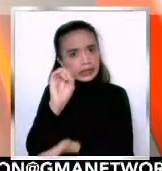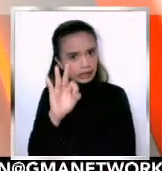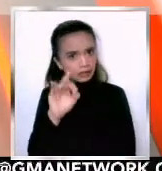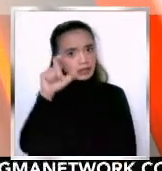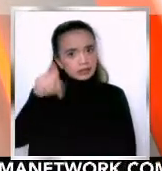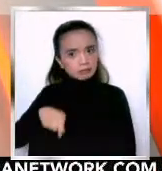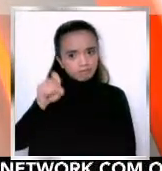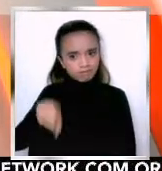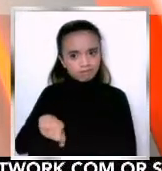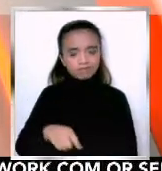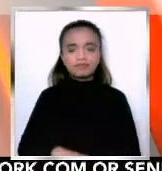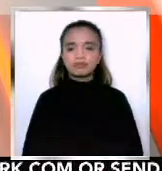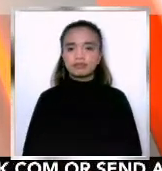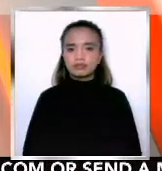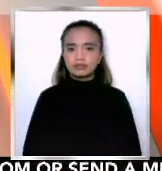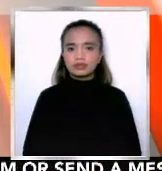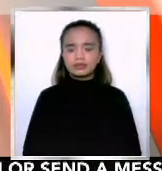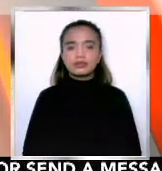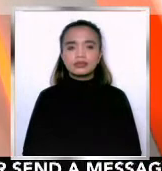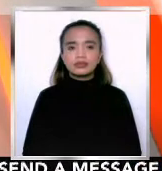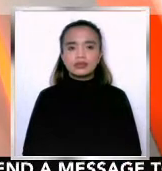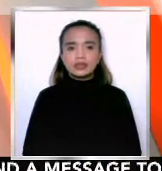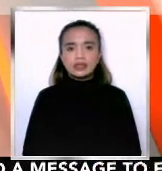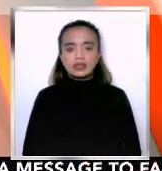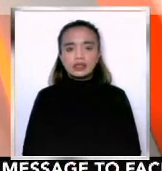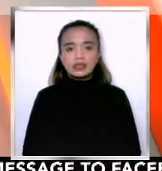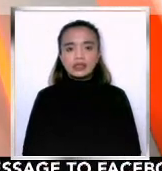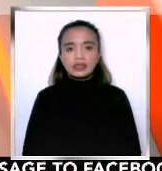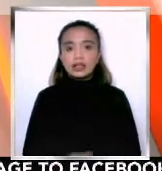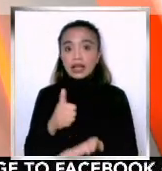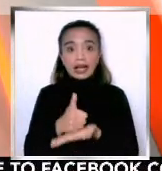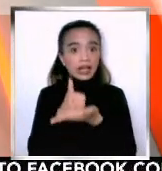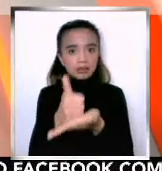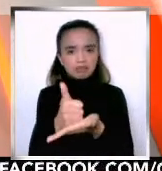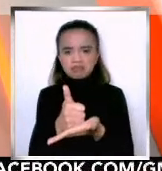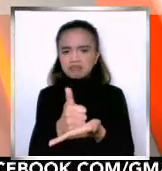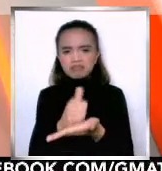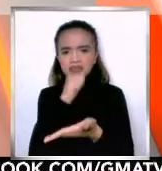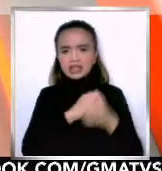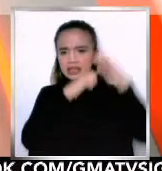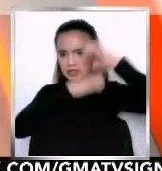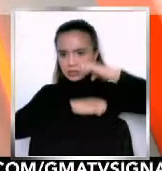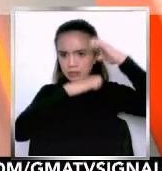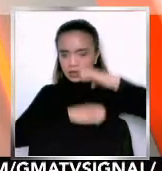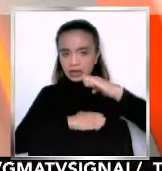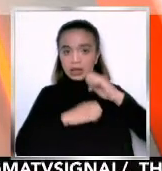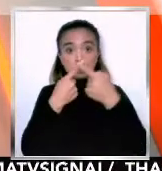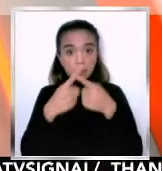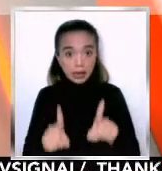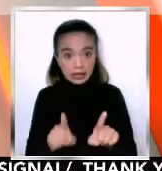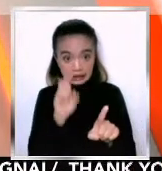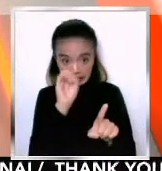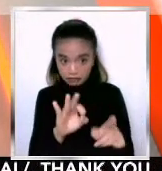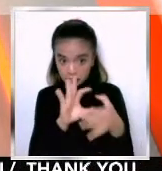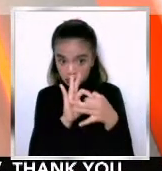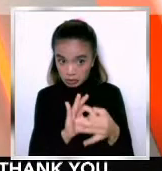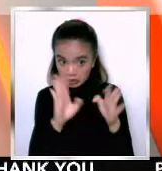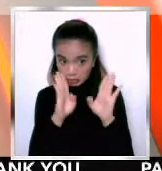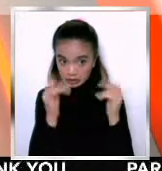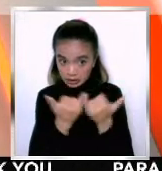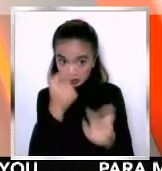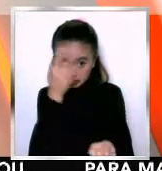doon, hindi na rin mag-expect ng tulong unless mag-coordinate sila with the barangay. Tama po ba? Yes, that's